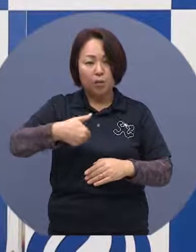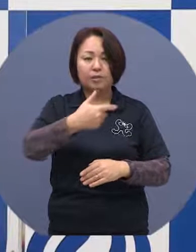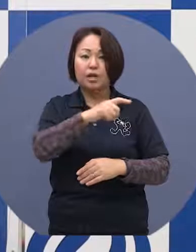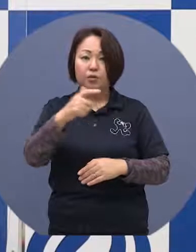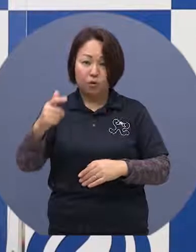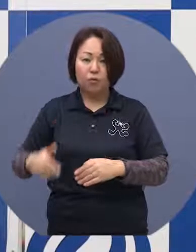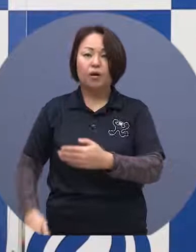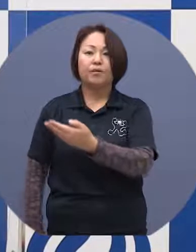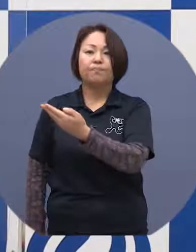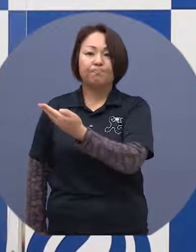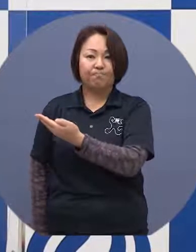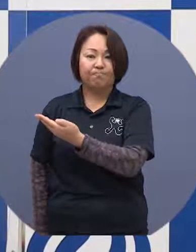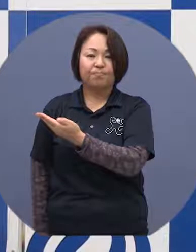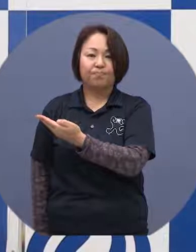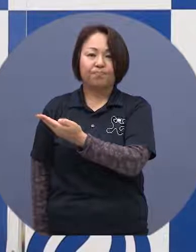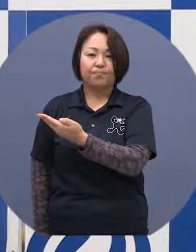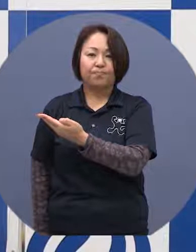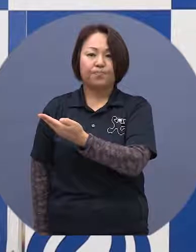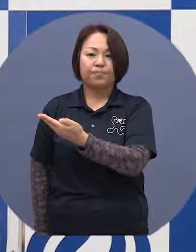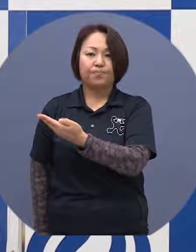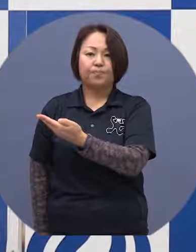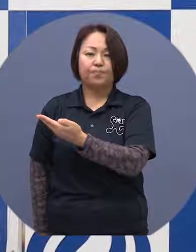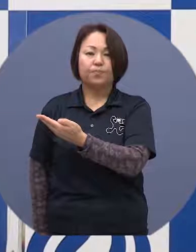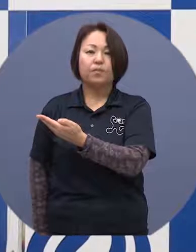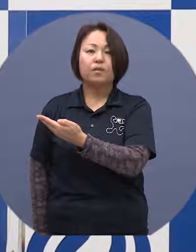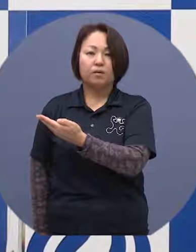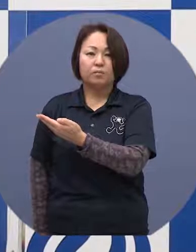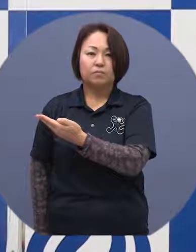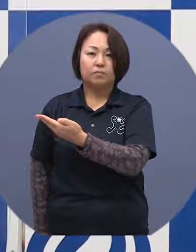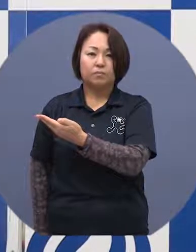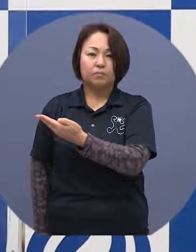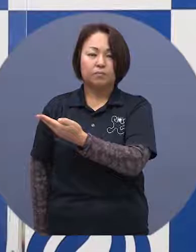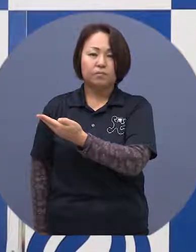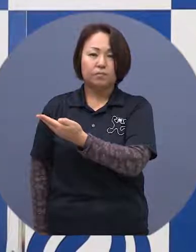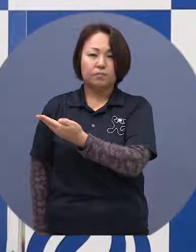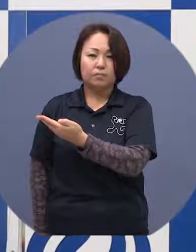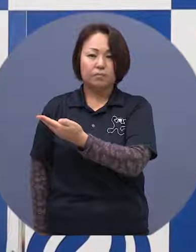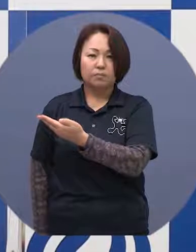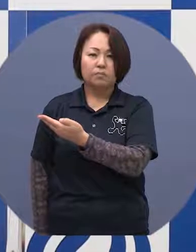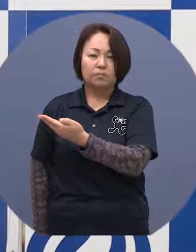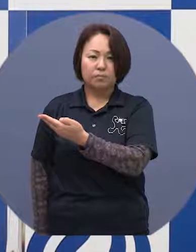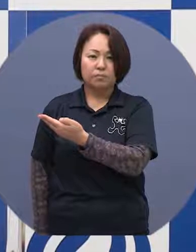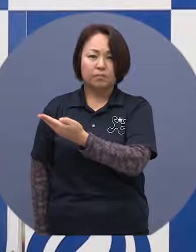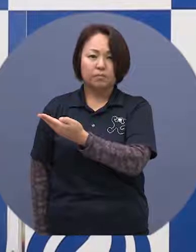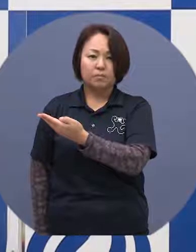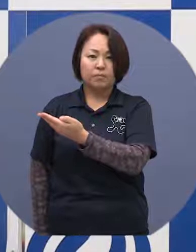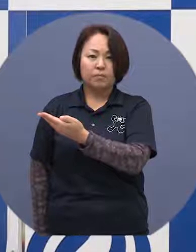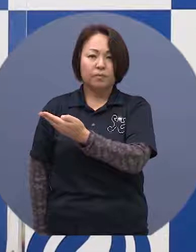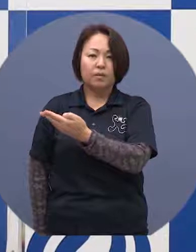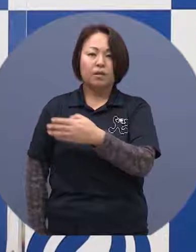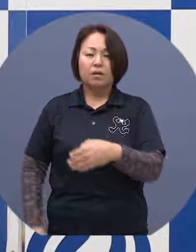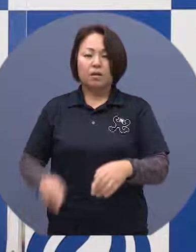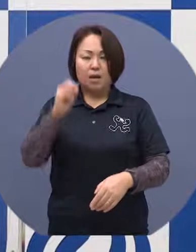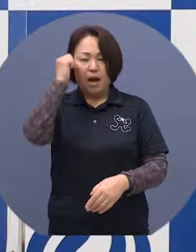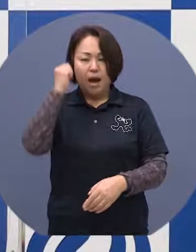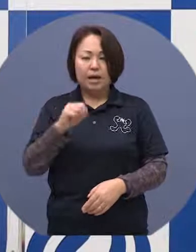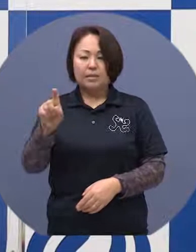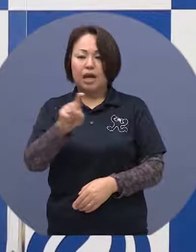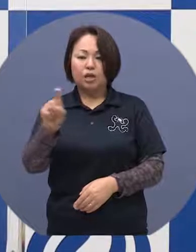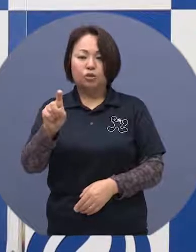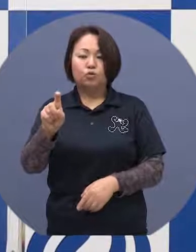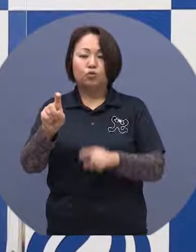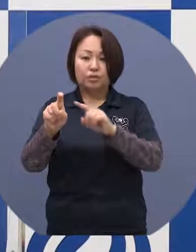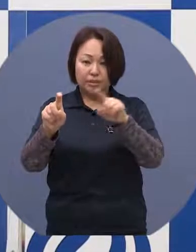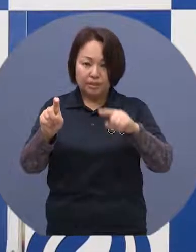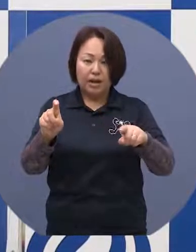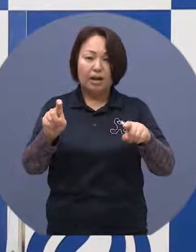5203076411520さんということになっております午前10時から